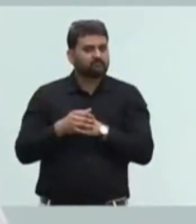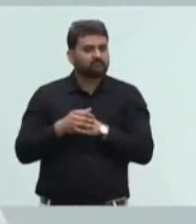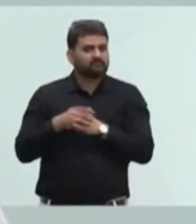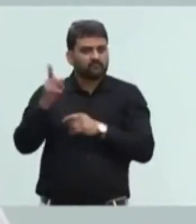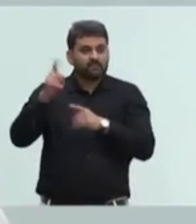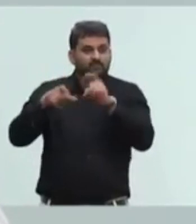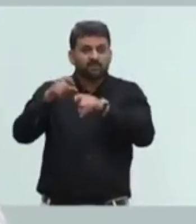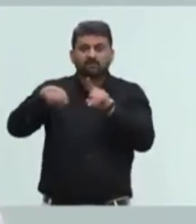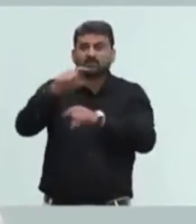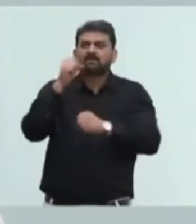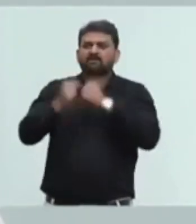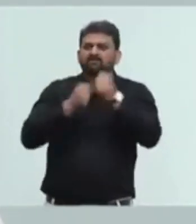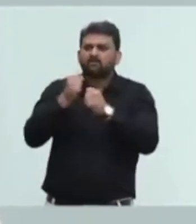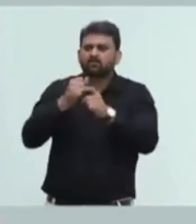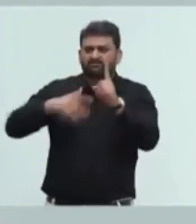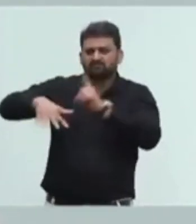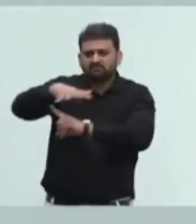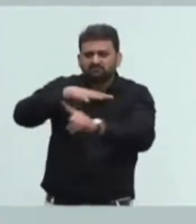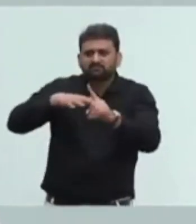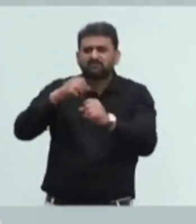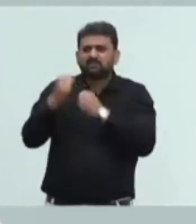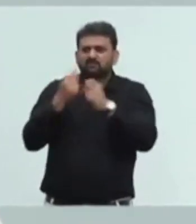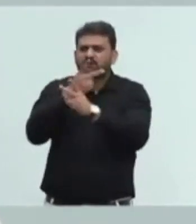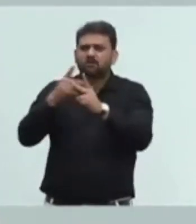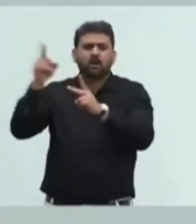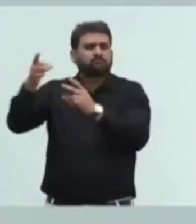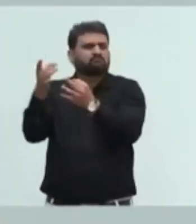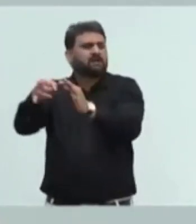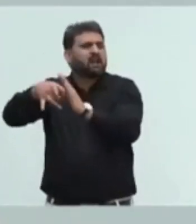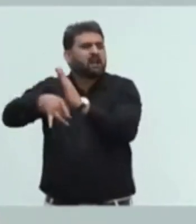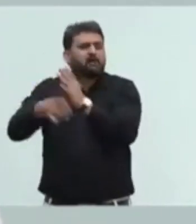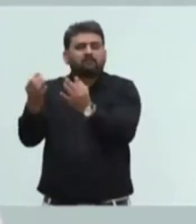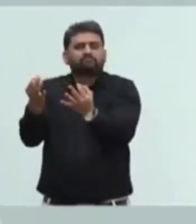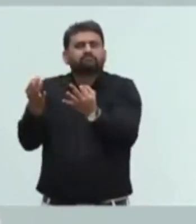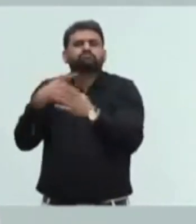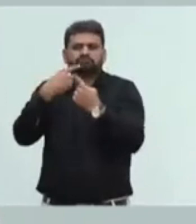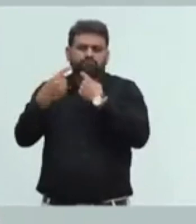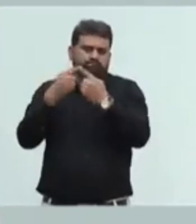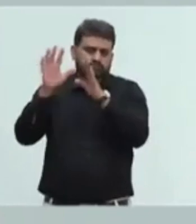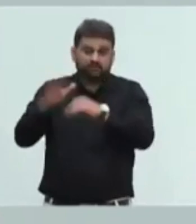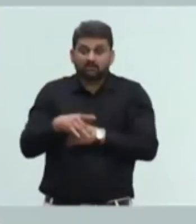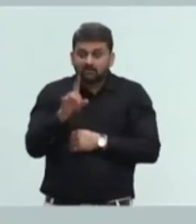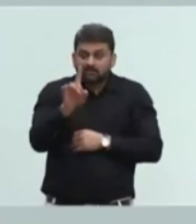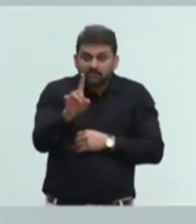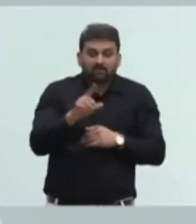वहां के स्पोर्ट्स कल्चर की स्पोर्ट्स एक्टिविटी की बात होती है है लेकिन